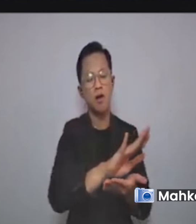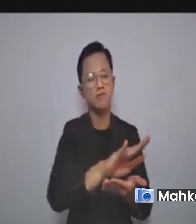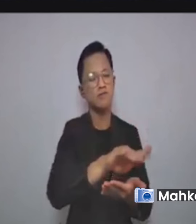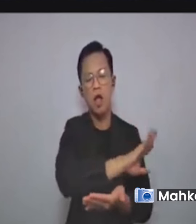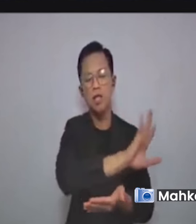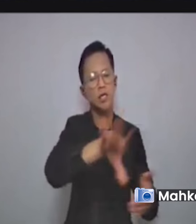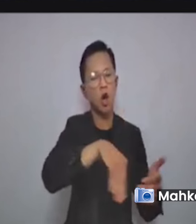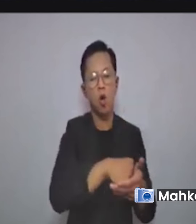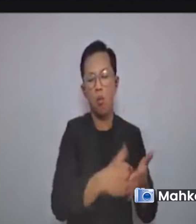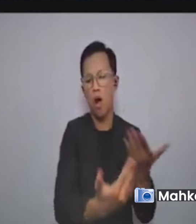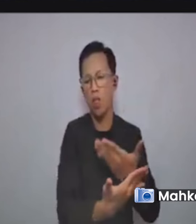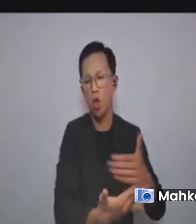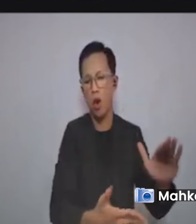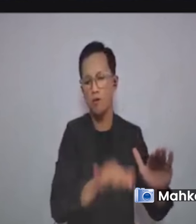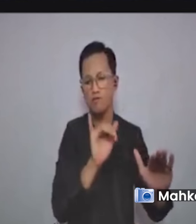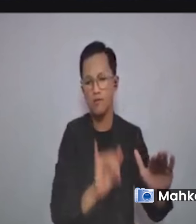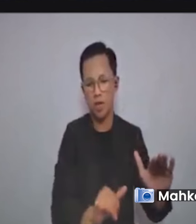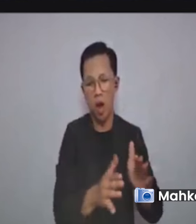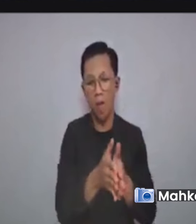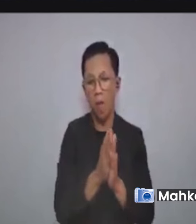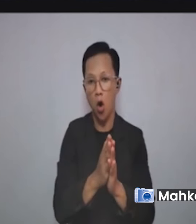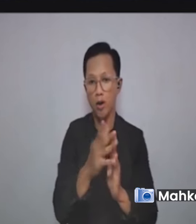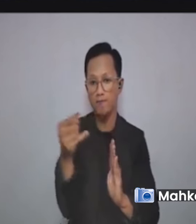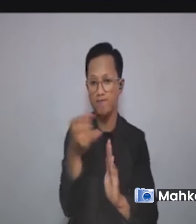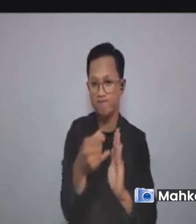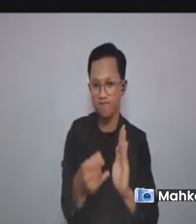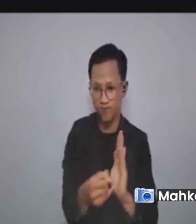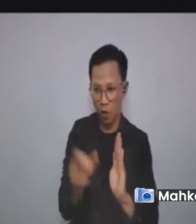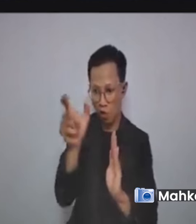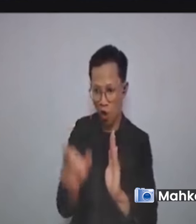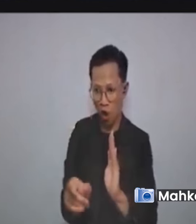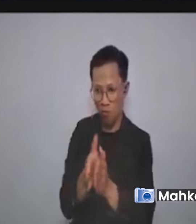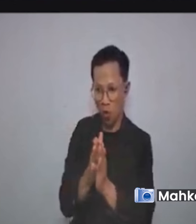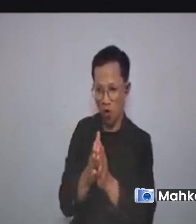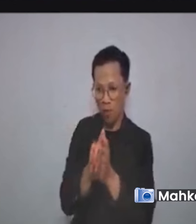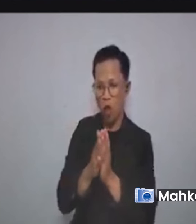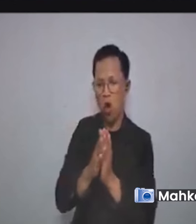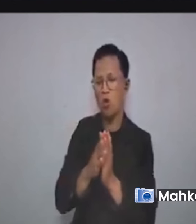dalam pokok permohonan menolak permohonan pemohon untuk